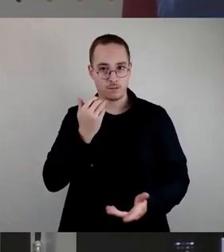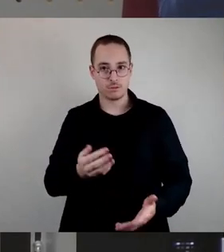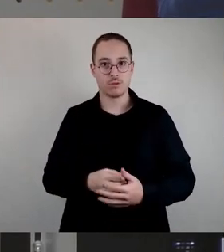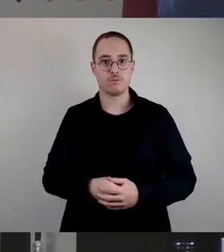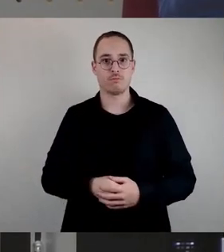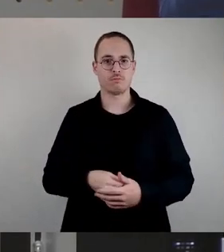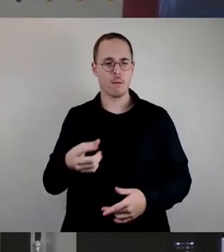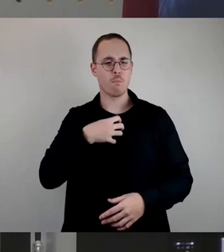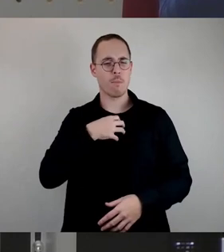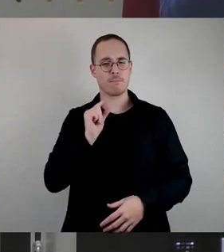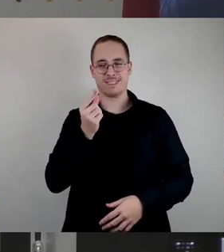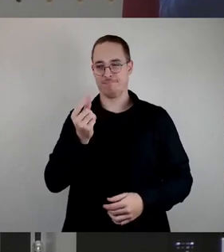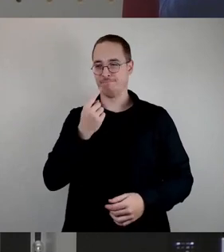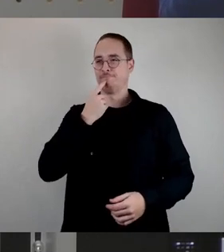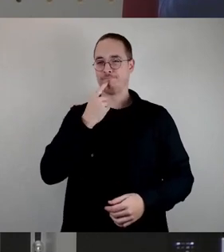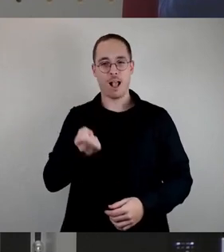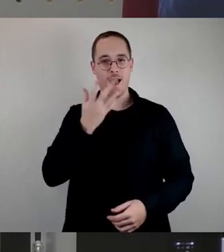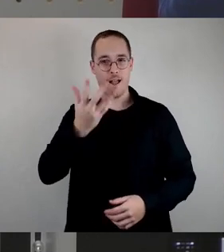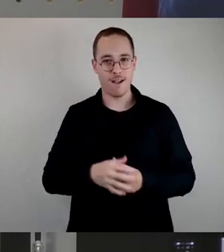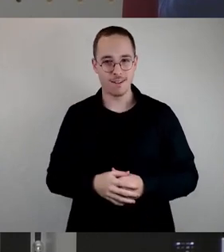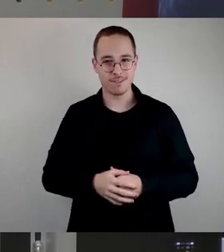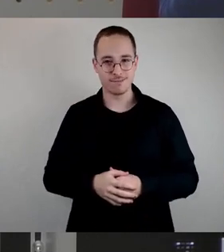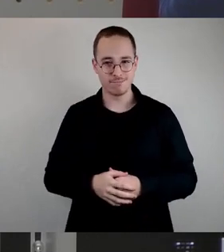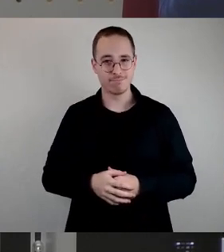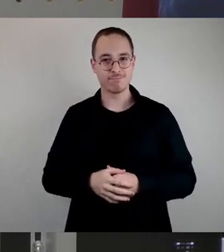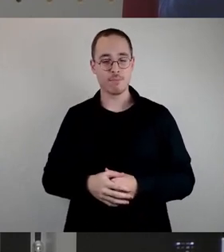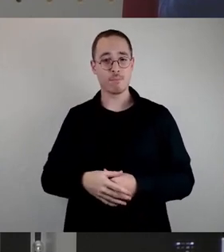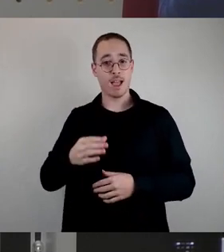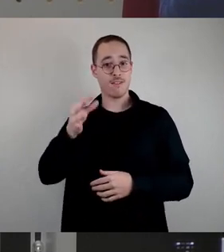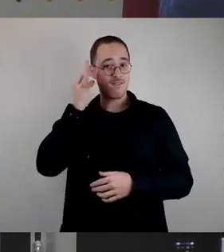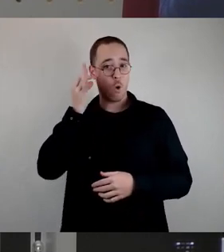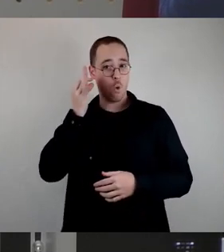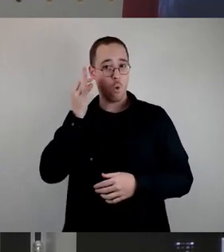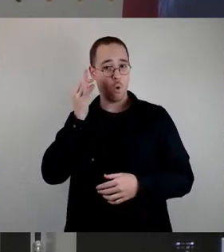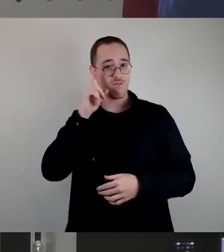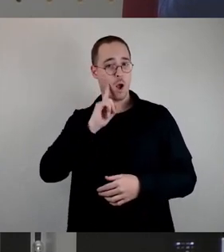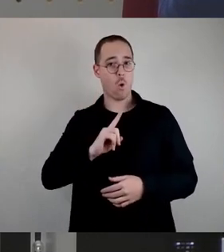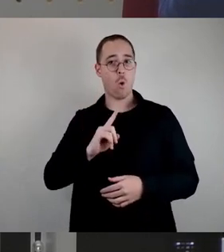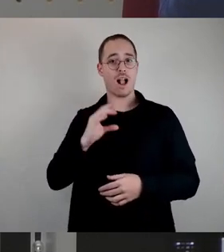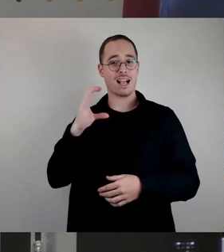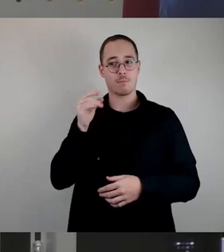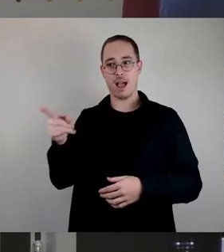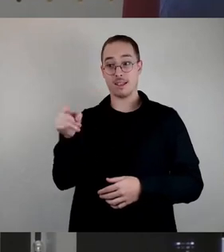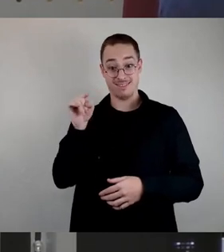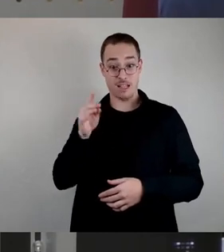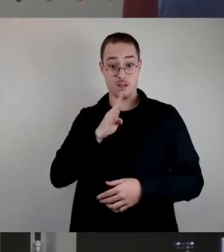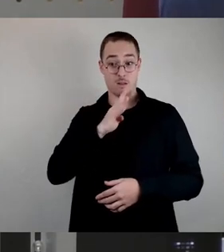deutlich geworden. Frau Kaspari, Ihr Redebeitrag hat ganz, ganz viel Konjunktiv enthalten.